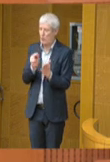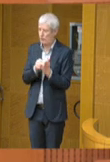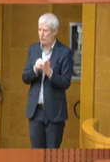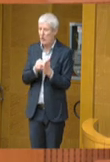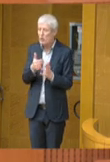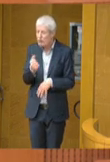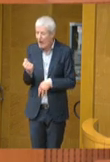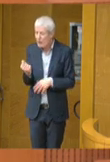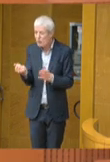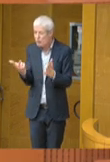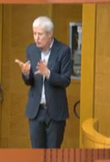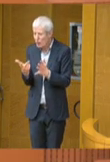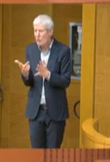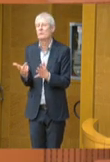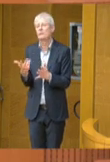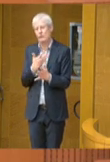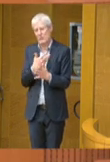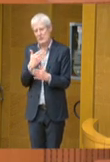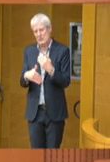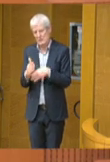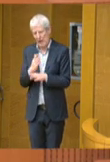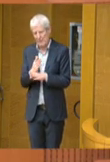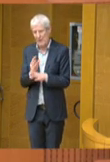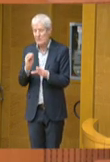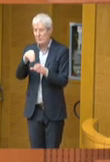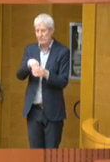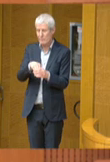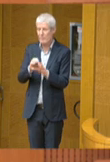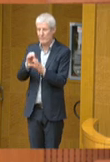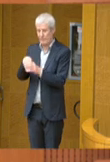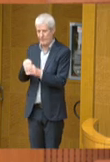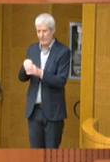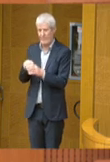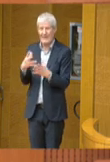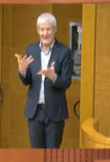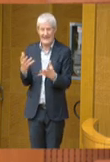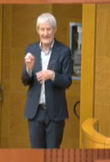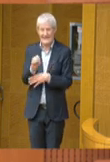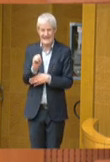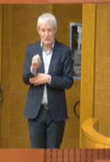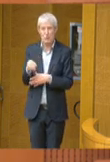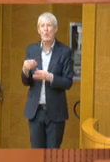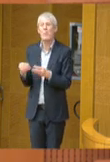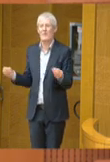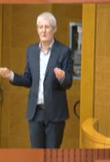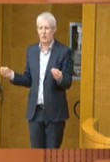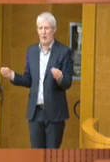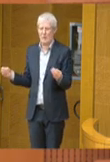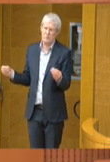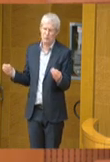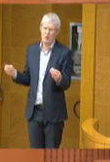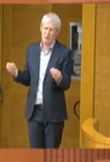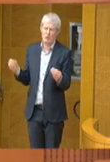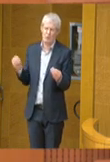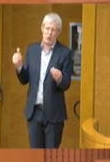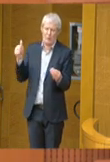cui 118 con disabilità, inseriti all'interno dell'istruzione professionale in